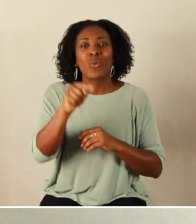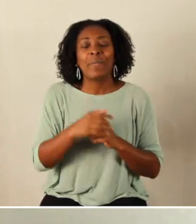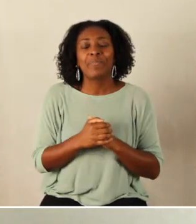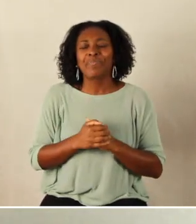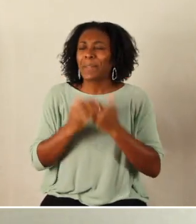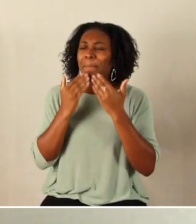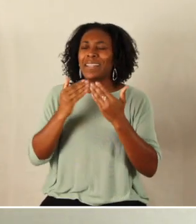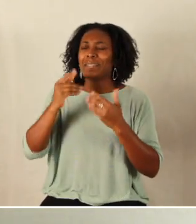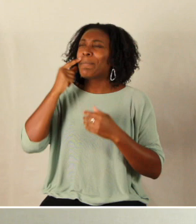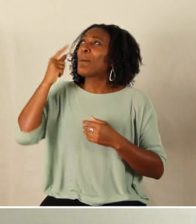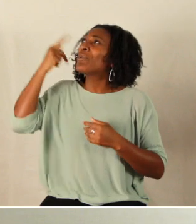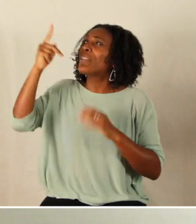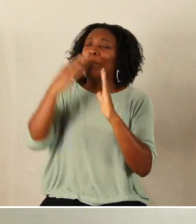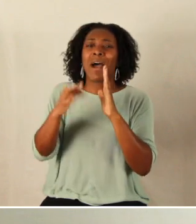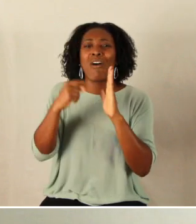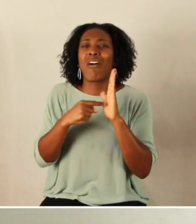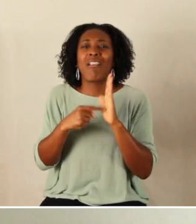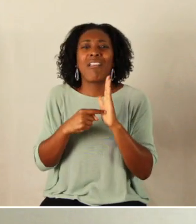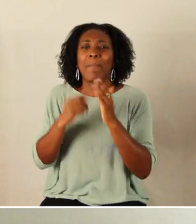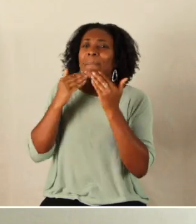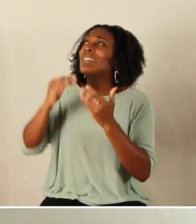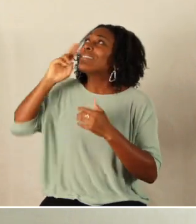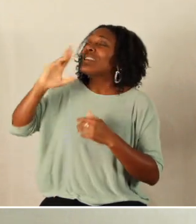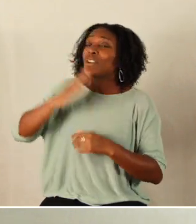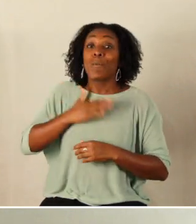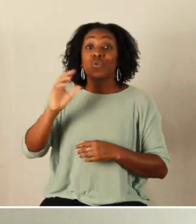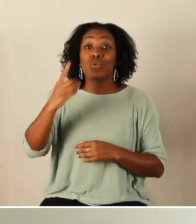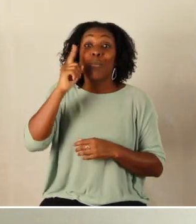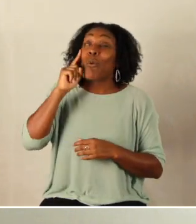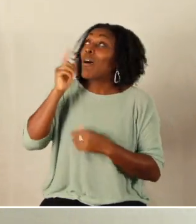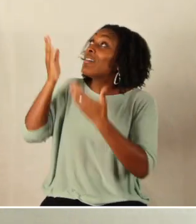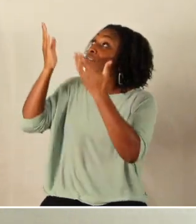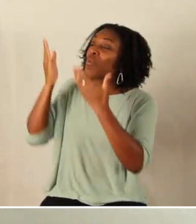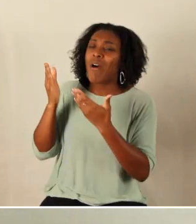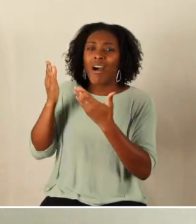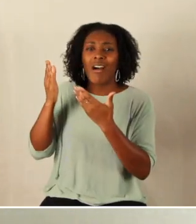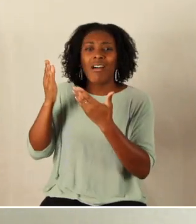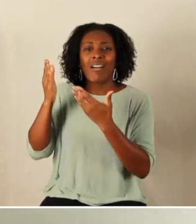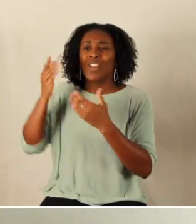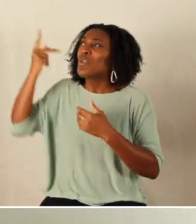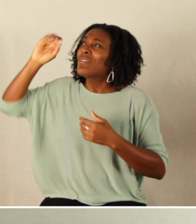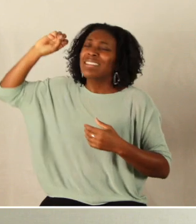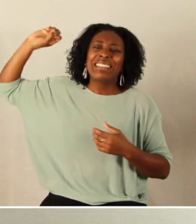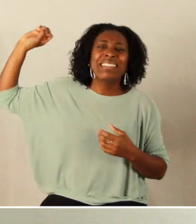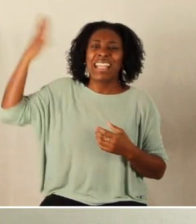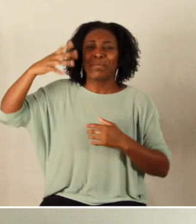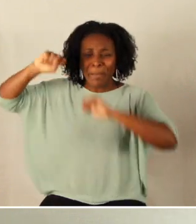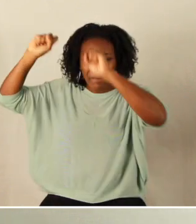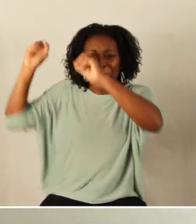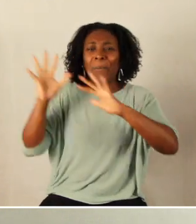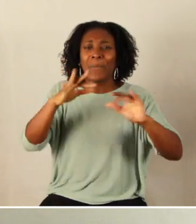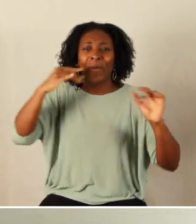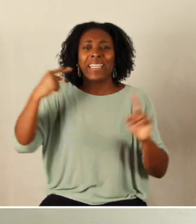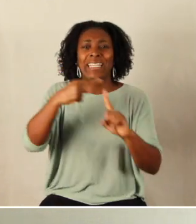merci pour ta parole. Merci Seigneur mon Dieu parce que tu es celui Seigneur qui a envoyé ton esprit dans l'Église, dans